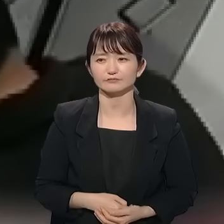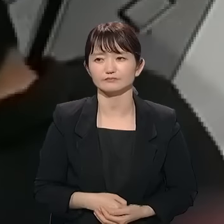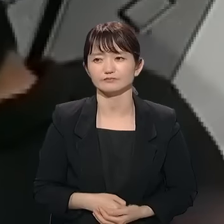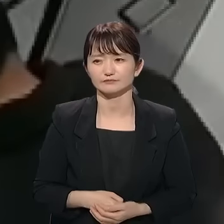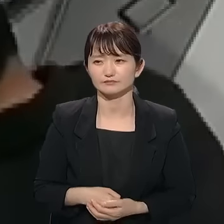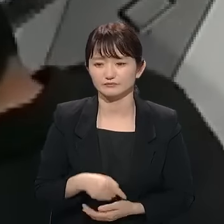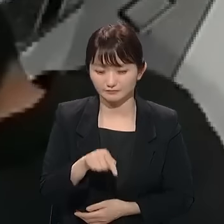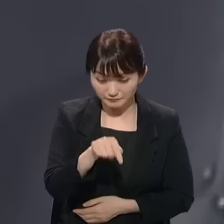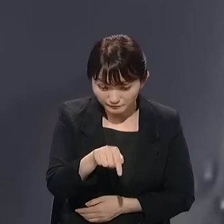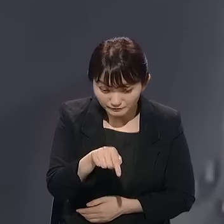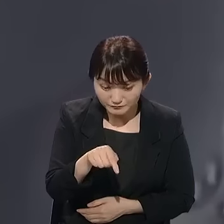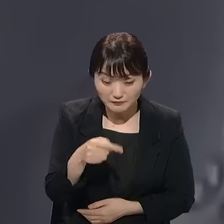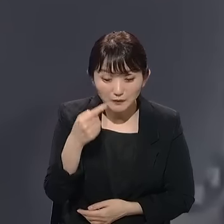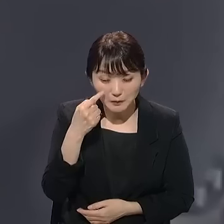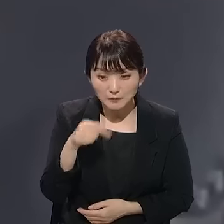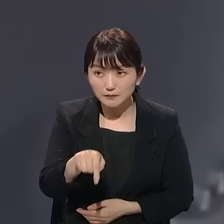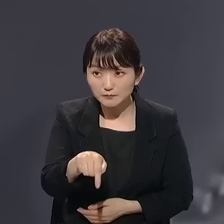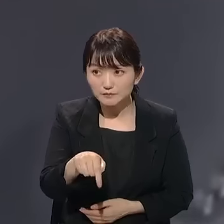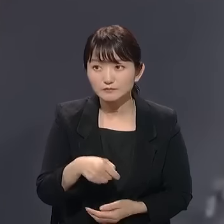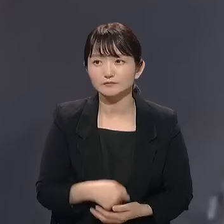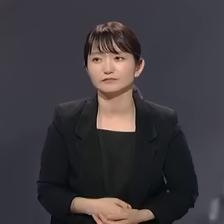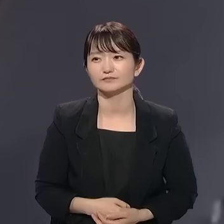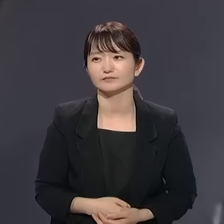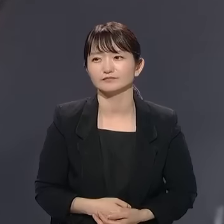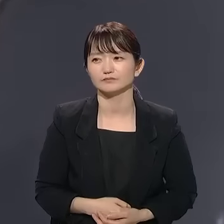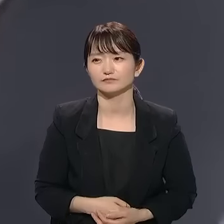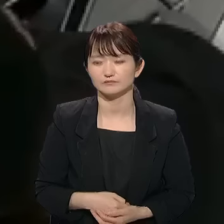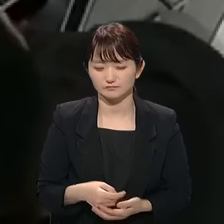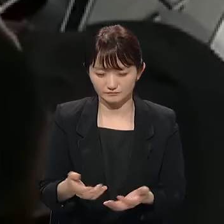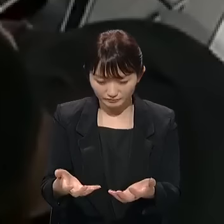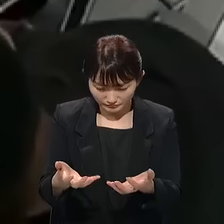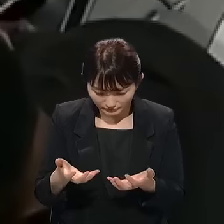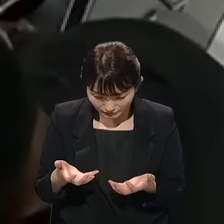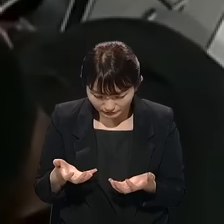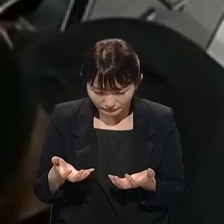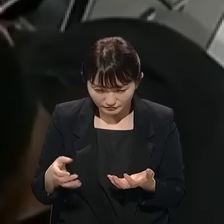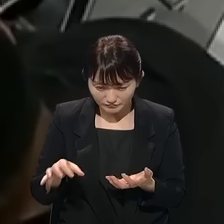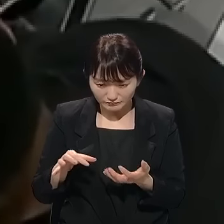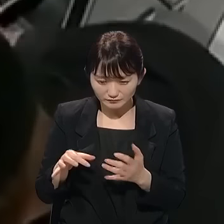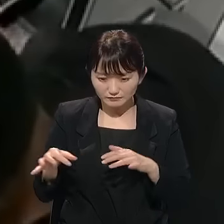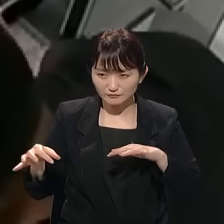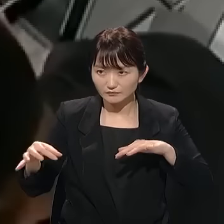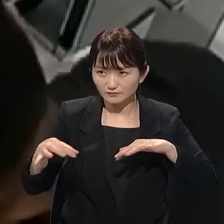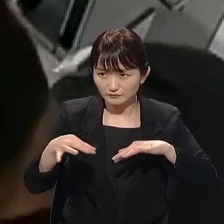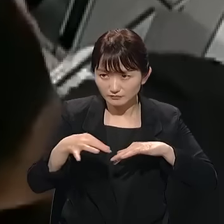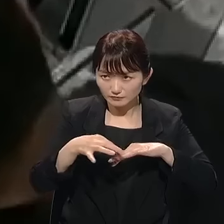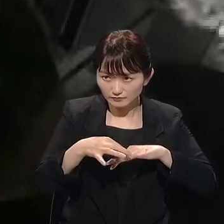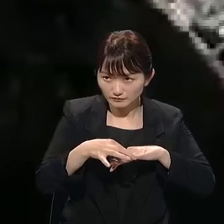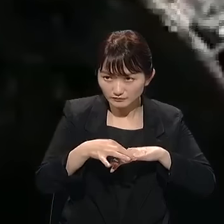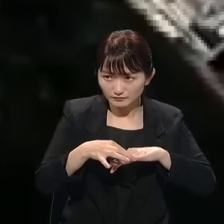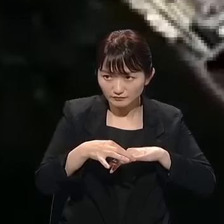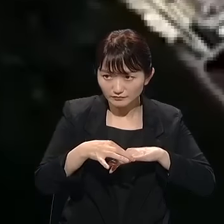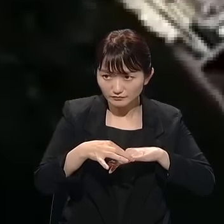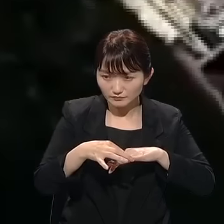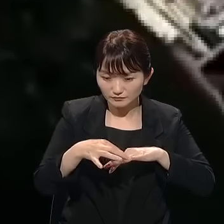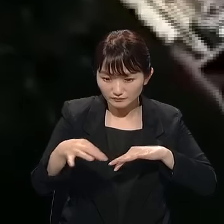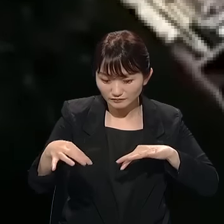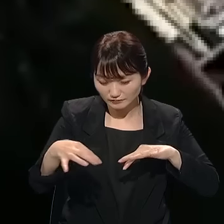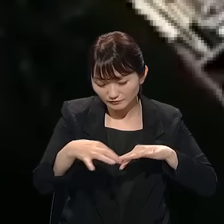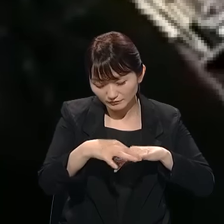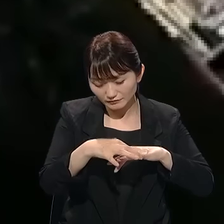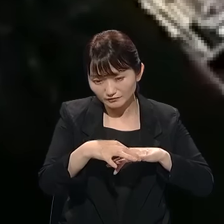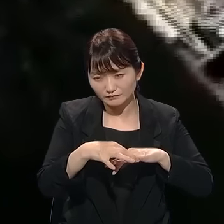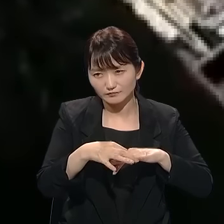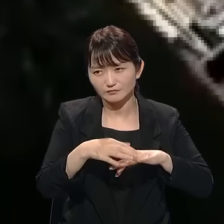골라 집어서 보여달라고 요구합니다. 당연히 주인은 반지를 꺼내주겠죠. 여성의 약지에 싹 걸쳐 끼워주는데요. 어머 내